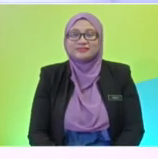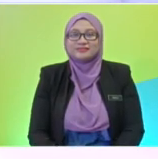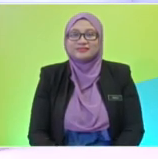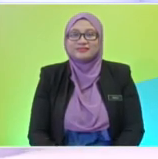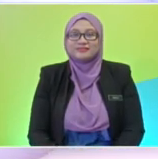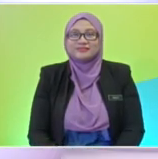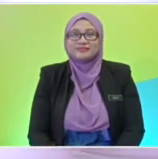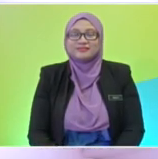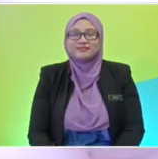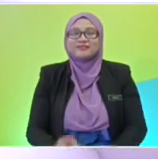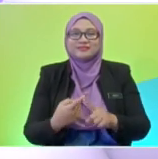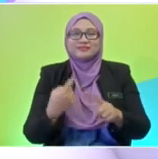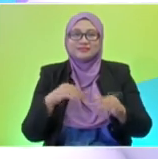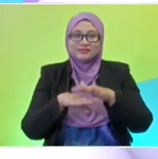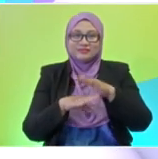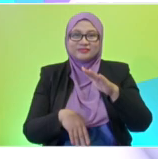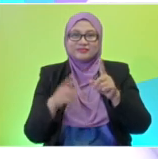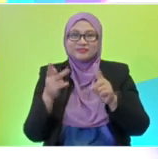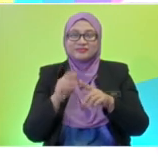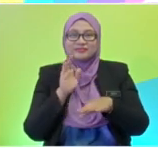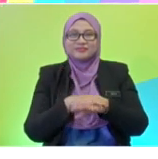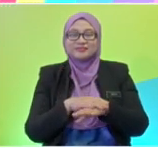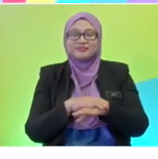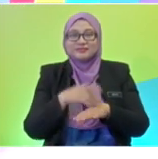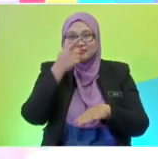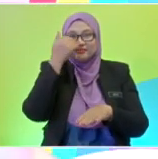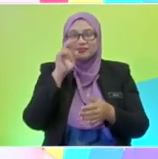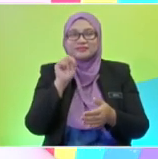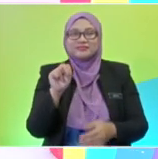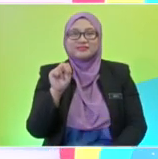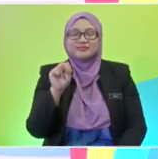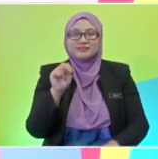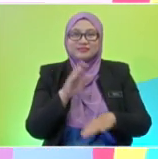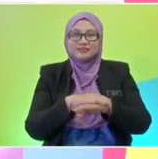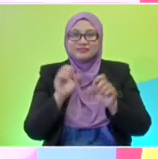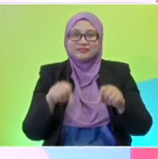atas Coba nanti atas boleh kita ikat terus oke oke